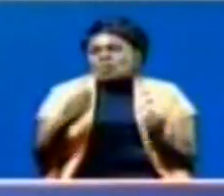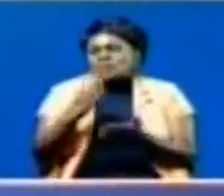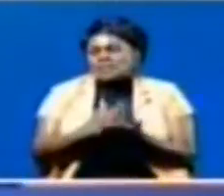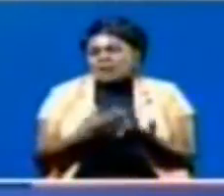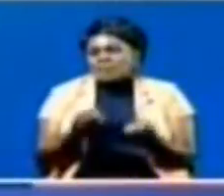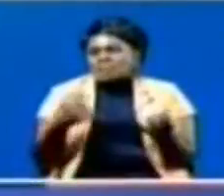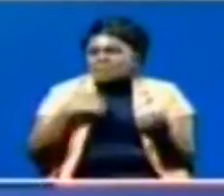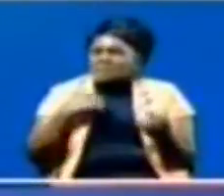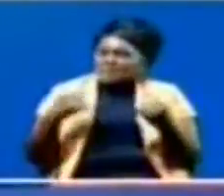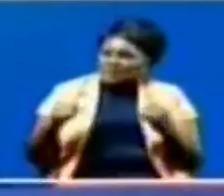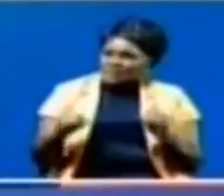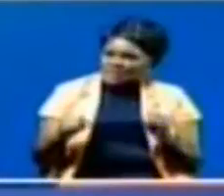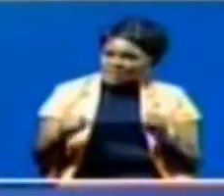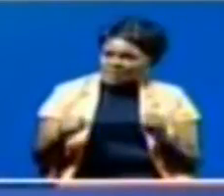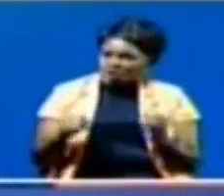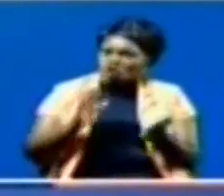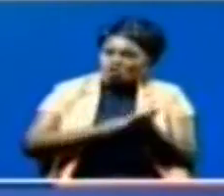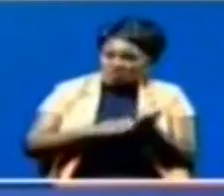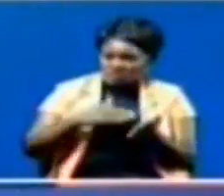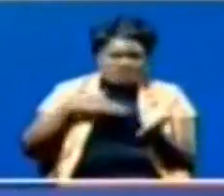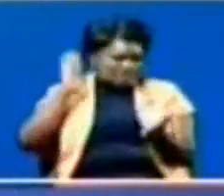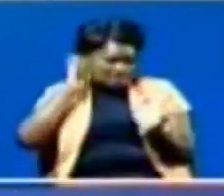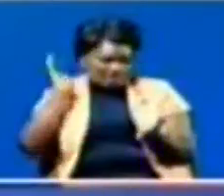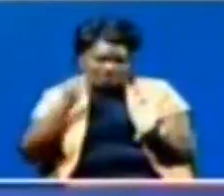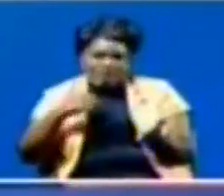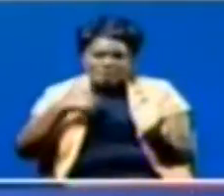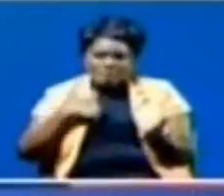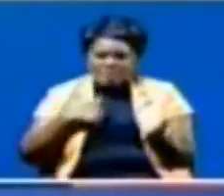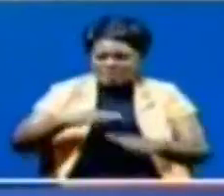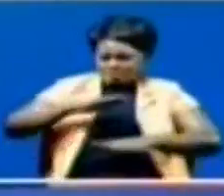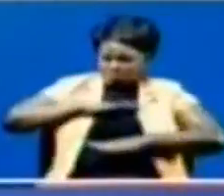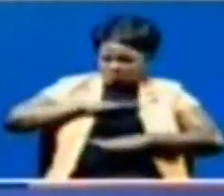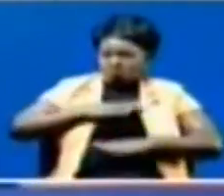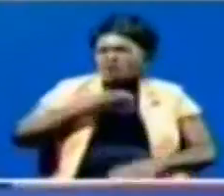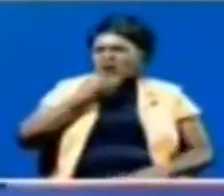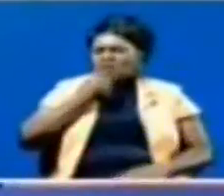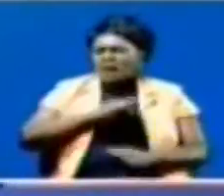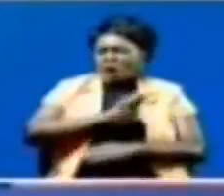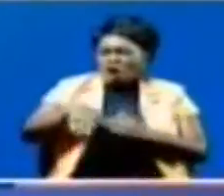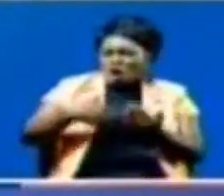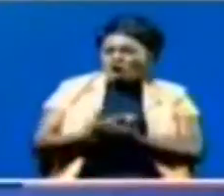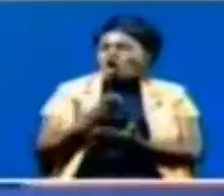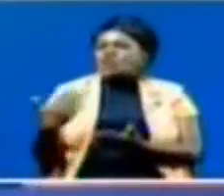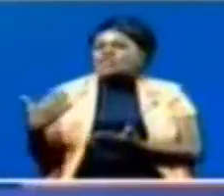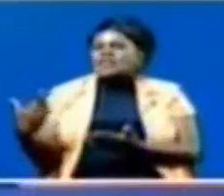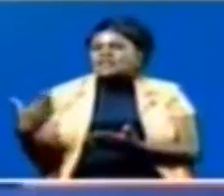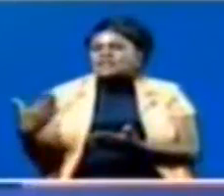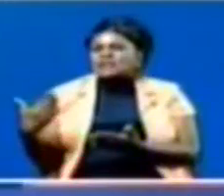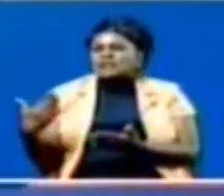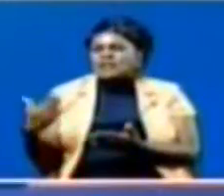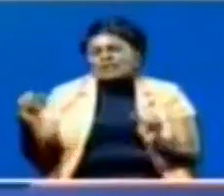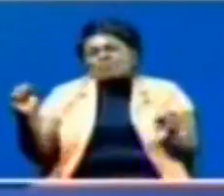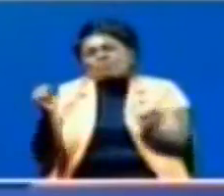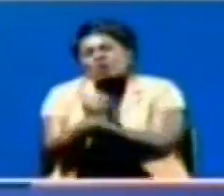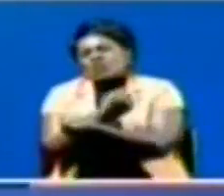vingi watu wanasema mimi ushasikia statement kama yeye mtasema mimi nimemridhisha mume wangu kwa kila kitu. Mm-hmm. Bwana huwezi